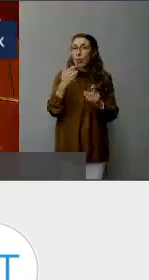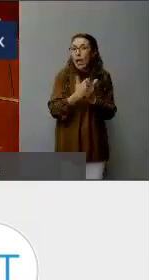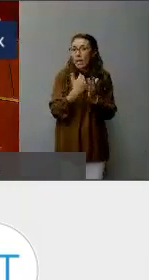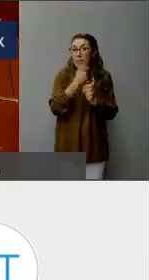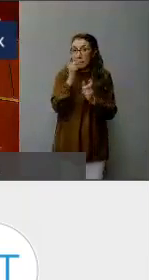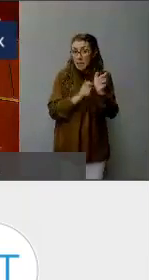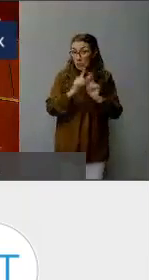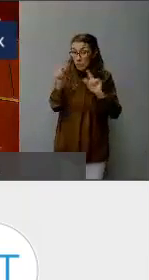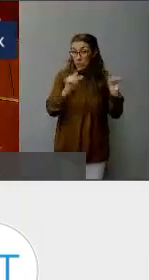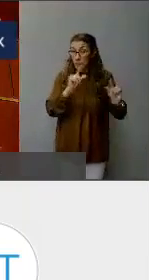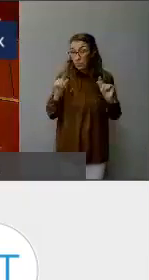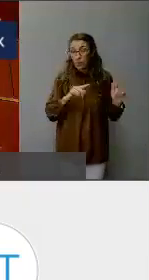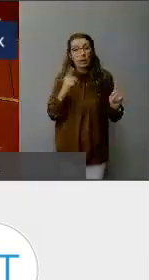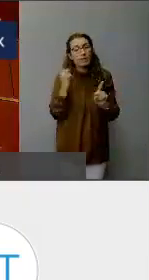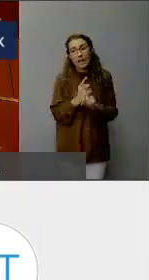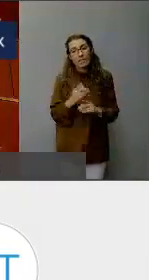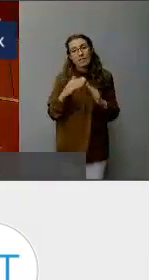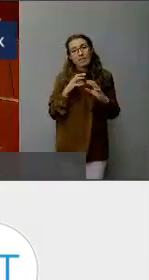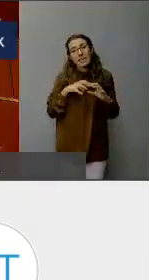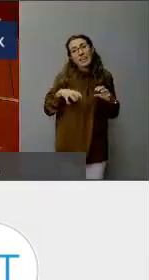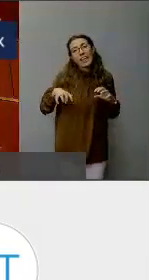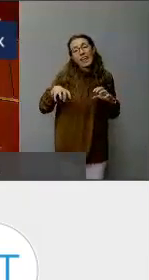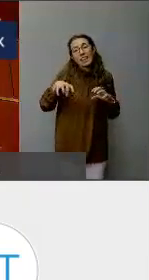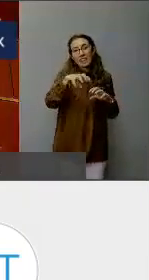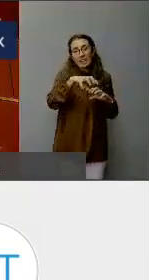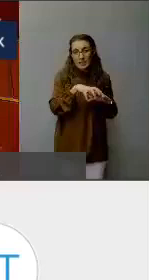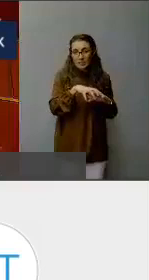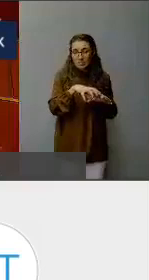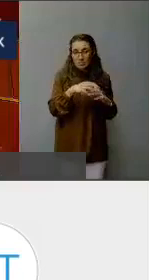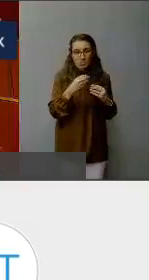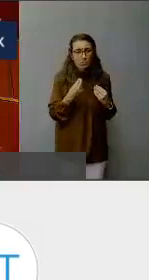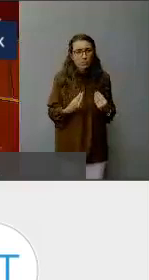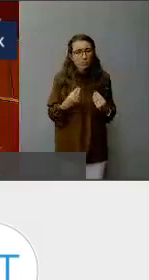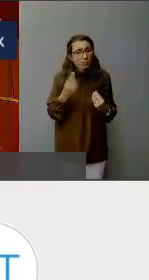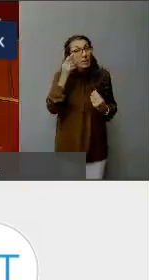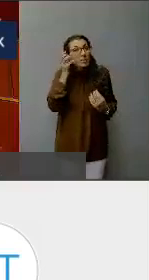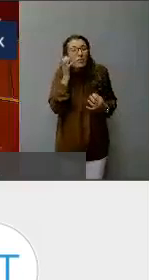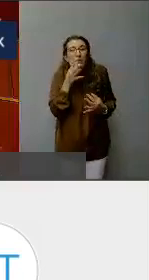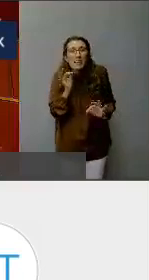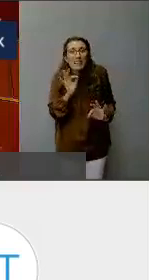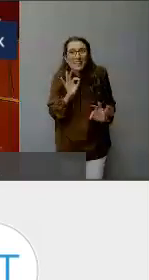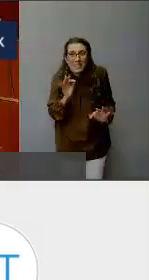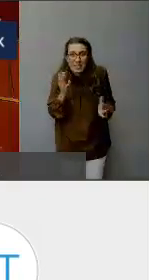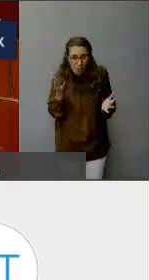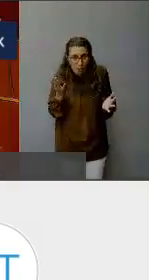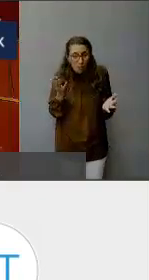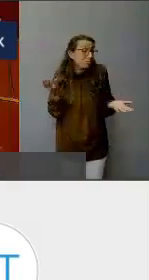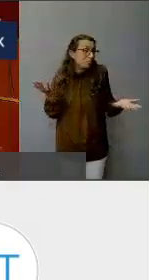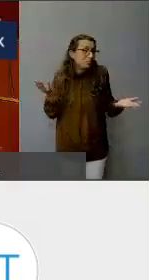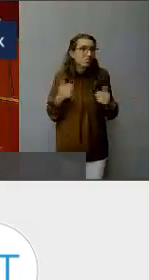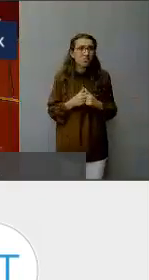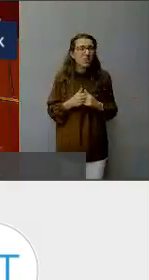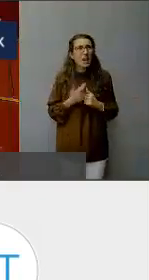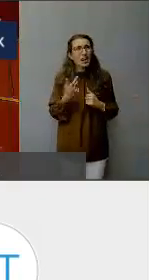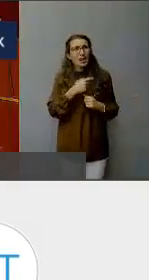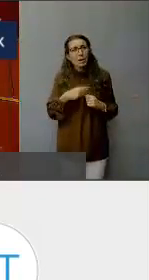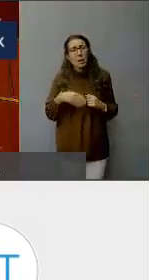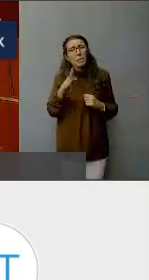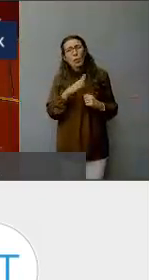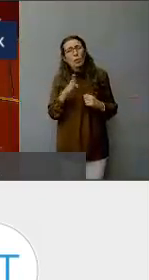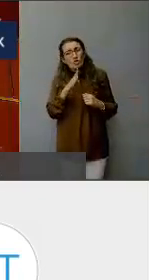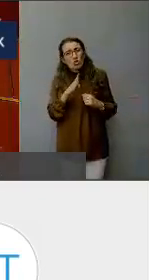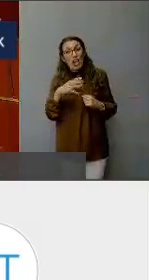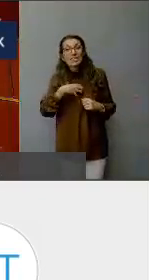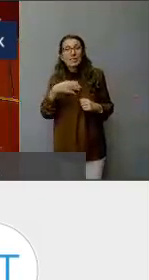bisogna costruire villette a parte che è un principio meraviglioso io mi domando come mai il sindaco bucci l'assessore